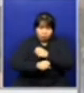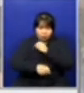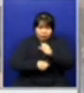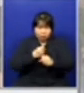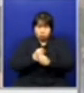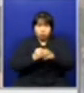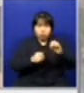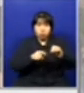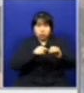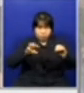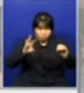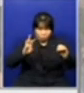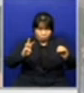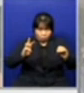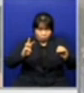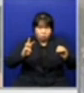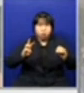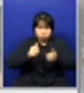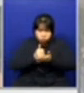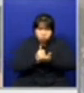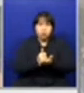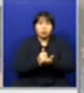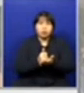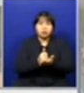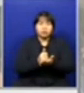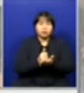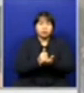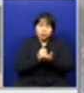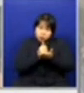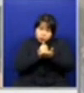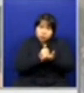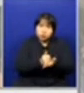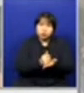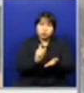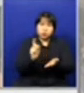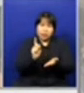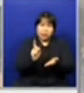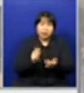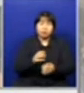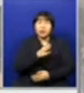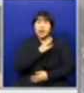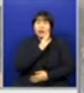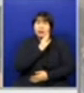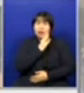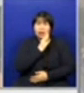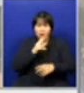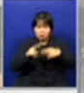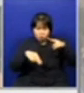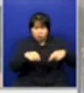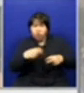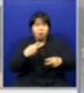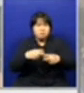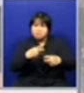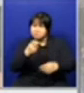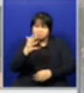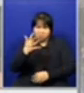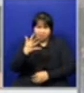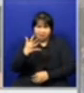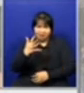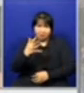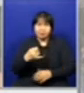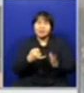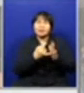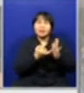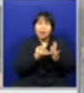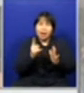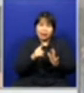แล้วให้อุดหนุนเลยค่ะท่านประธานคะอุดหนุนเวลาท่านไม่ต้องไปตรวจสอบยากเลยมีทะเบียน